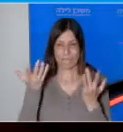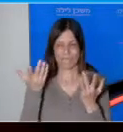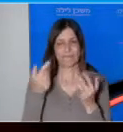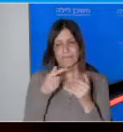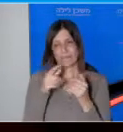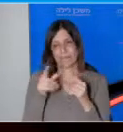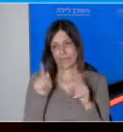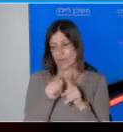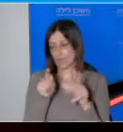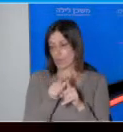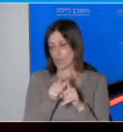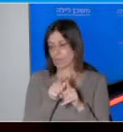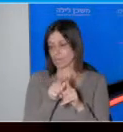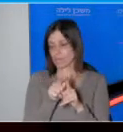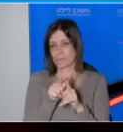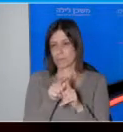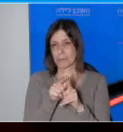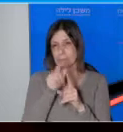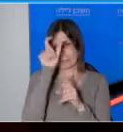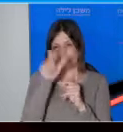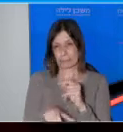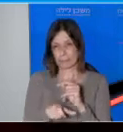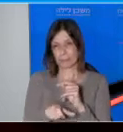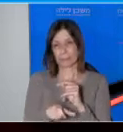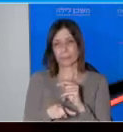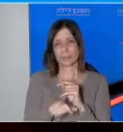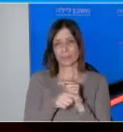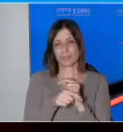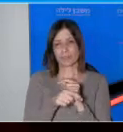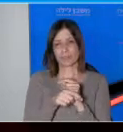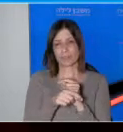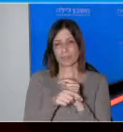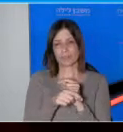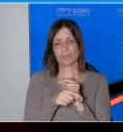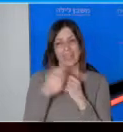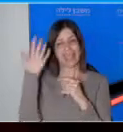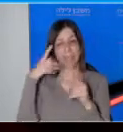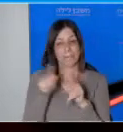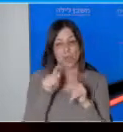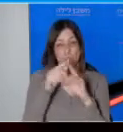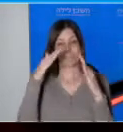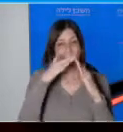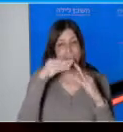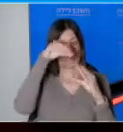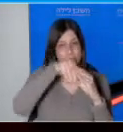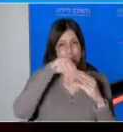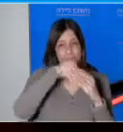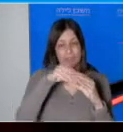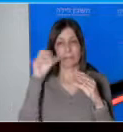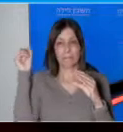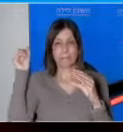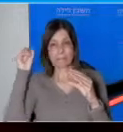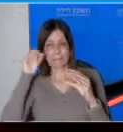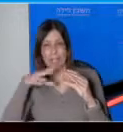אז אותו אבו איברהים אל-האשימי היה באותו בית, הגיעו הכוחות